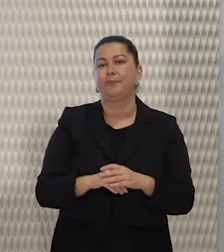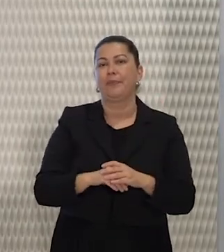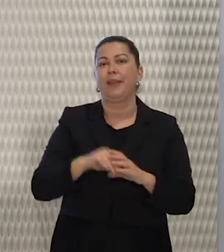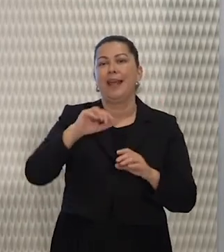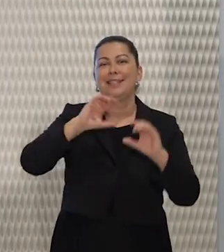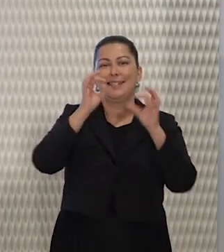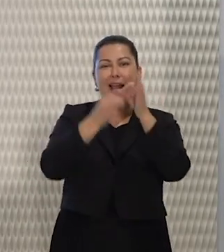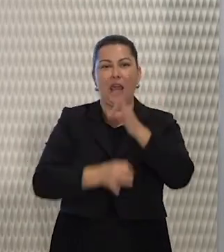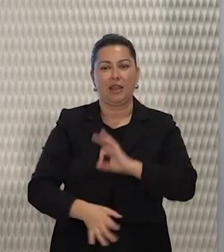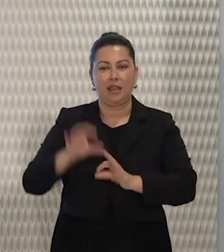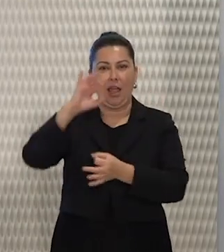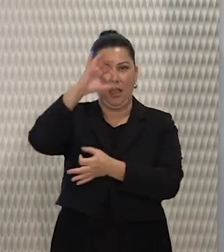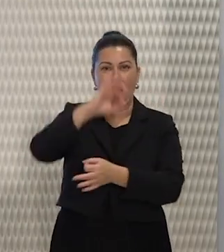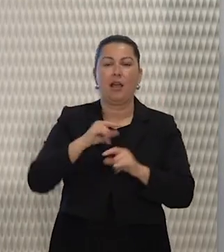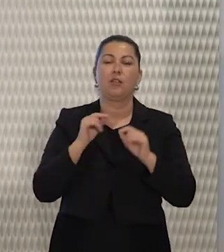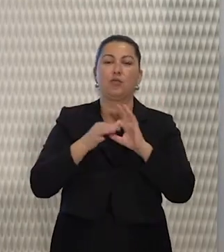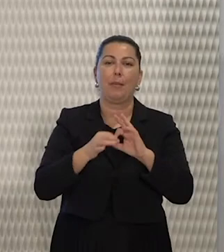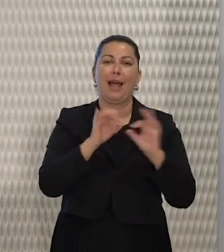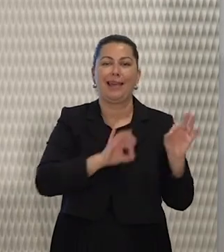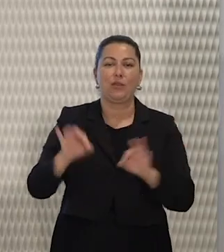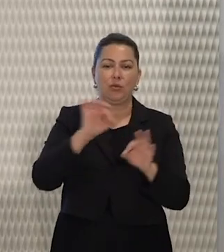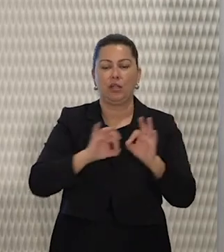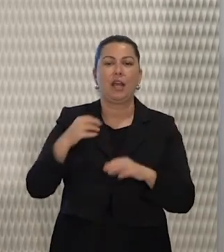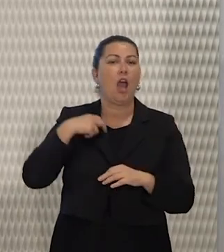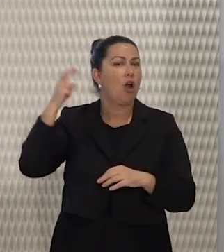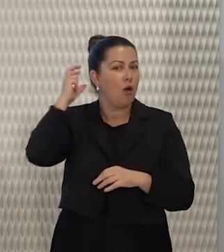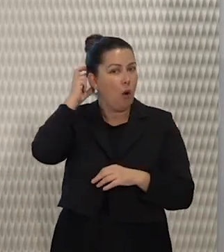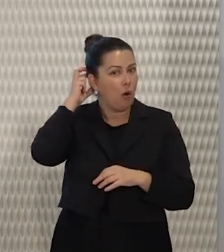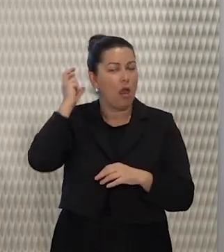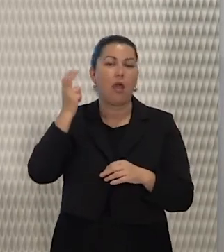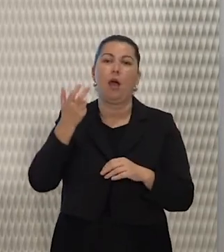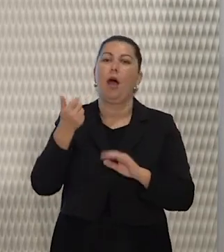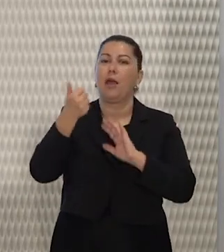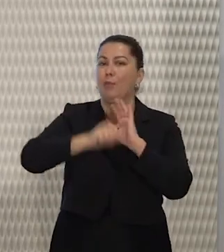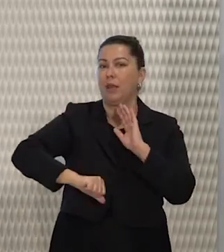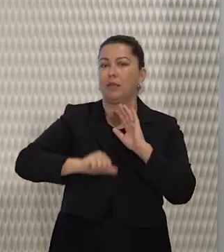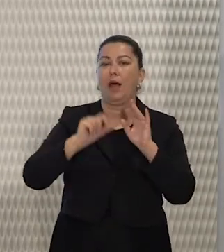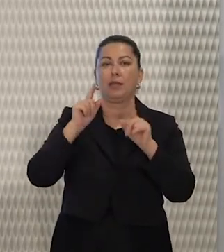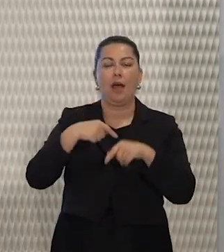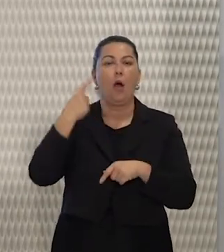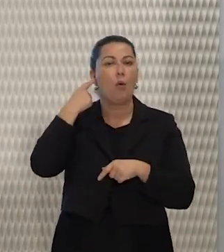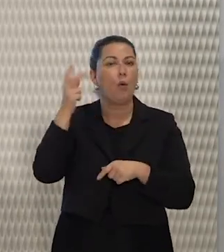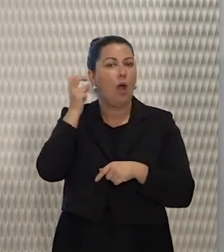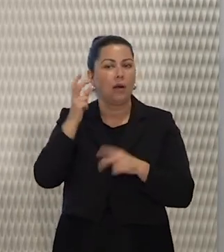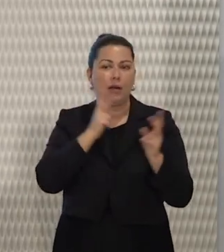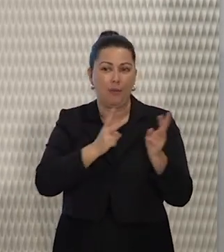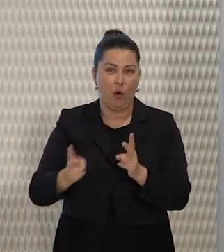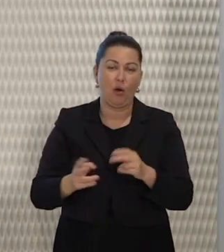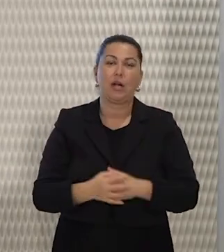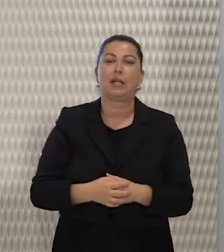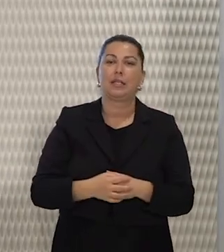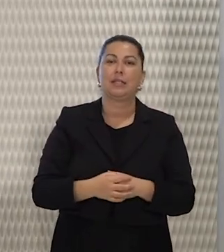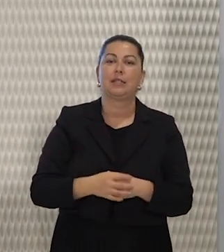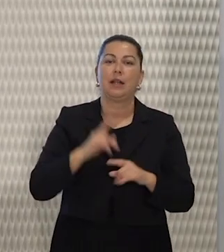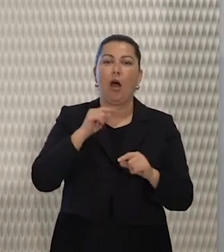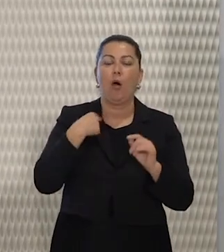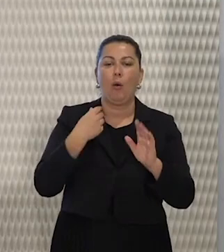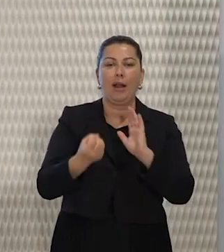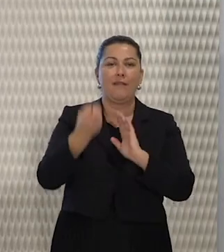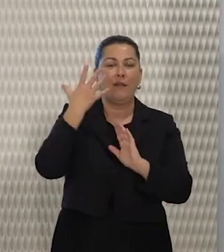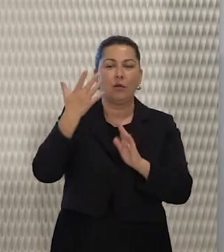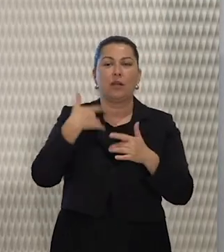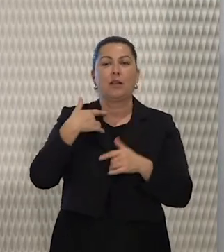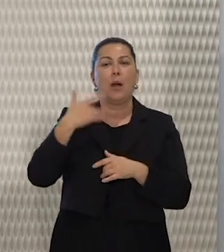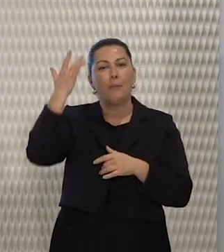Exoskelette, die in der Industrie wichtig sein werden, Cochlea-Implantate, die das Hören wieder ermöglichen. Ich habe eine Folie übersprungen,